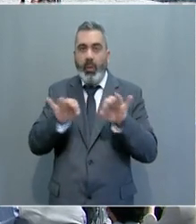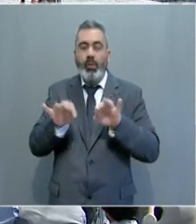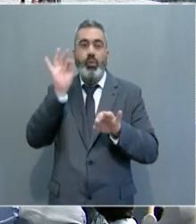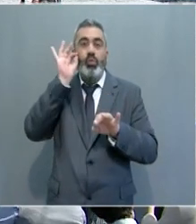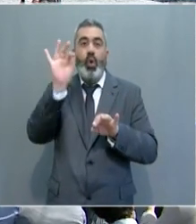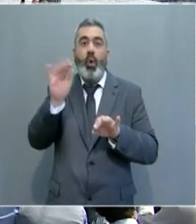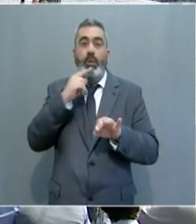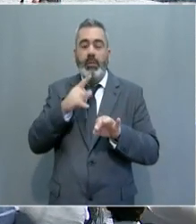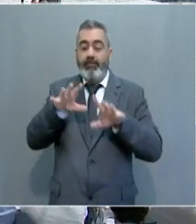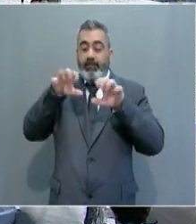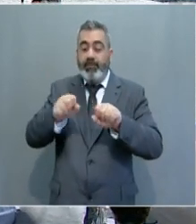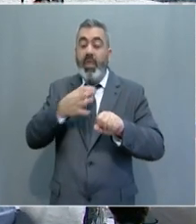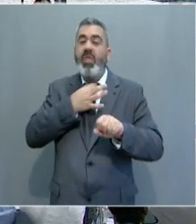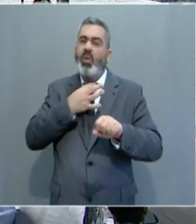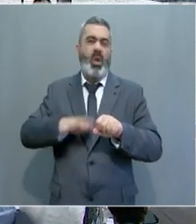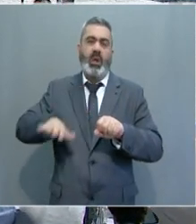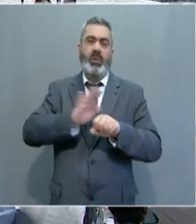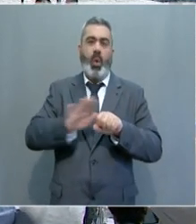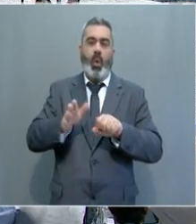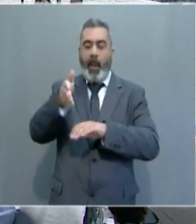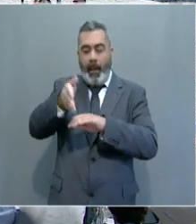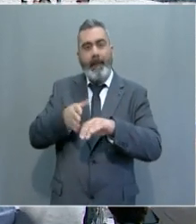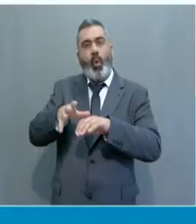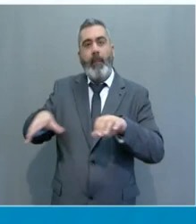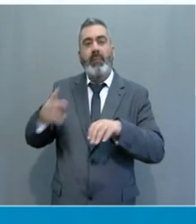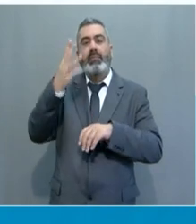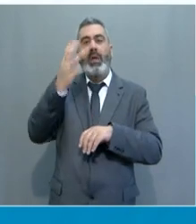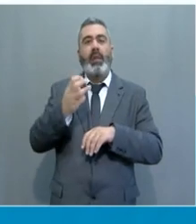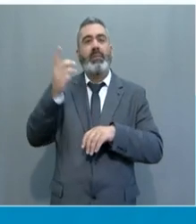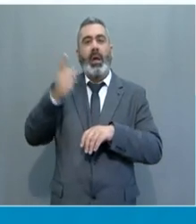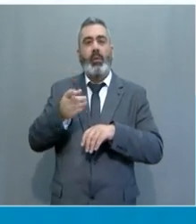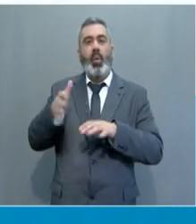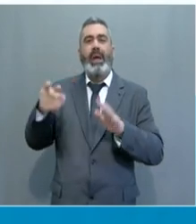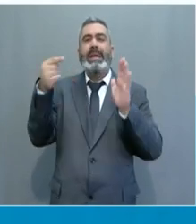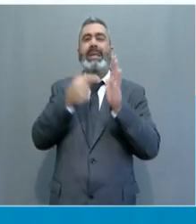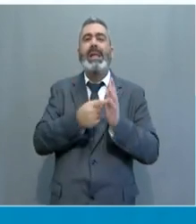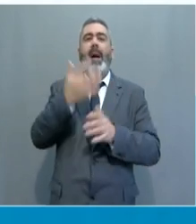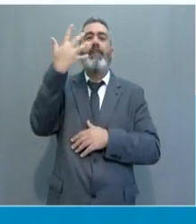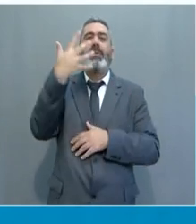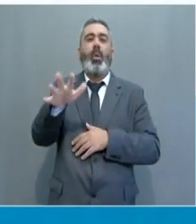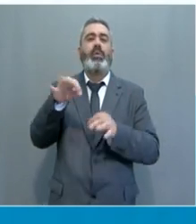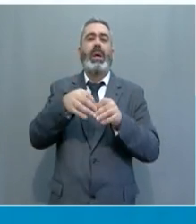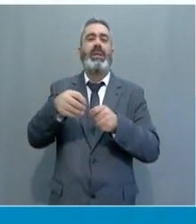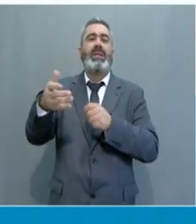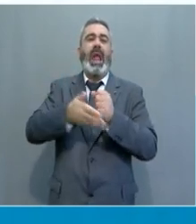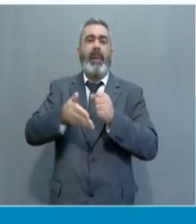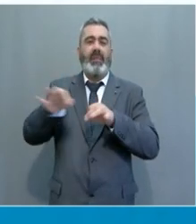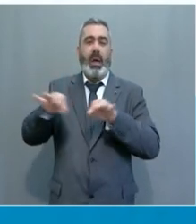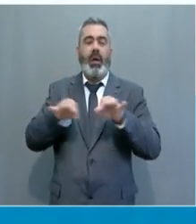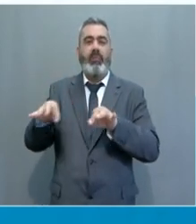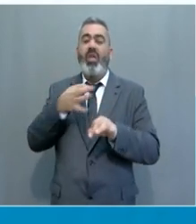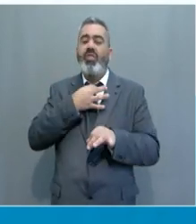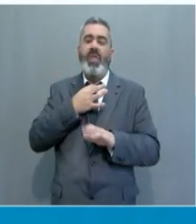αποδώσει πίσω στην περιοχή και στους κτηνοτρόφους της 1.500 στρέμματα, τα οποία τελικά δεν